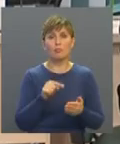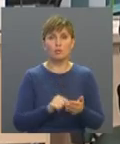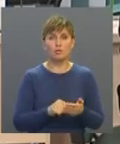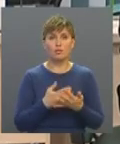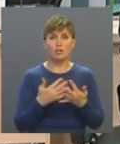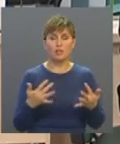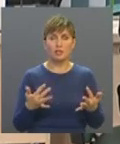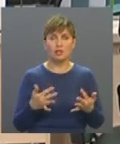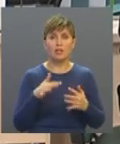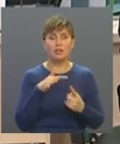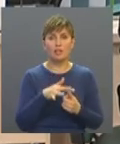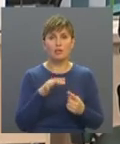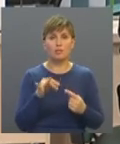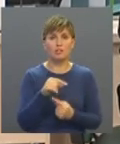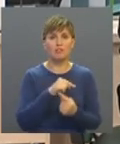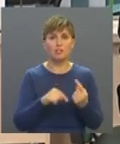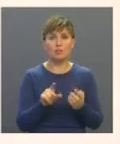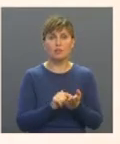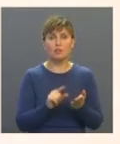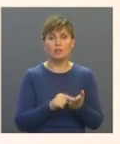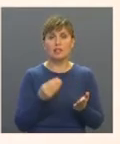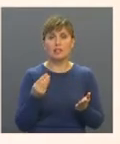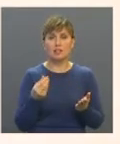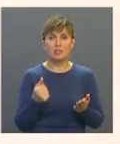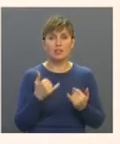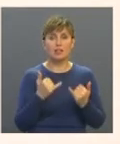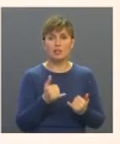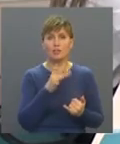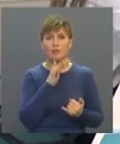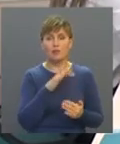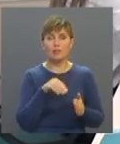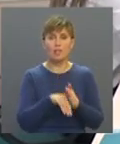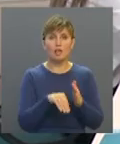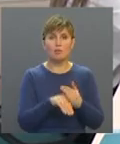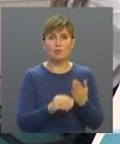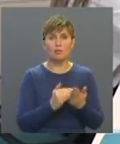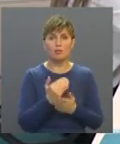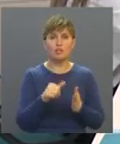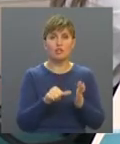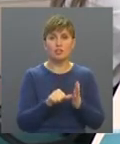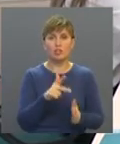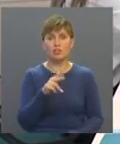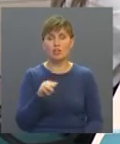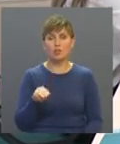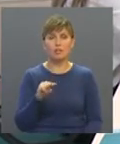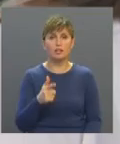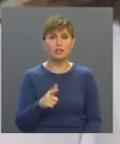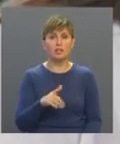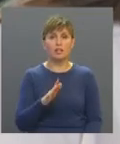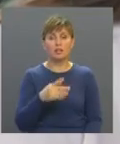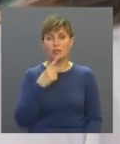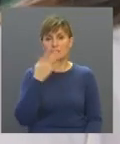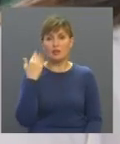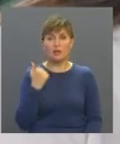с кибератаками и инвестирования пенсионных средств. На данный момент накопления превысили 6 триллионов тенге. Только за январь этого